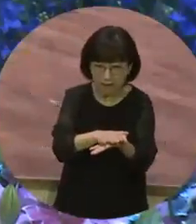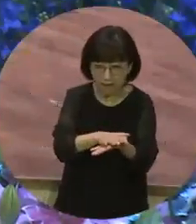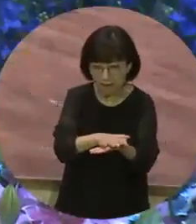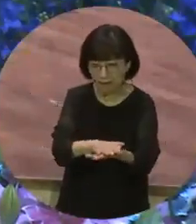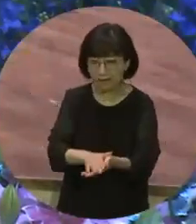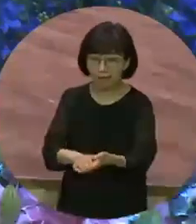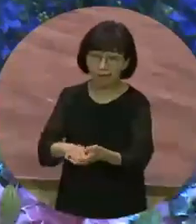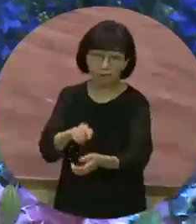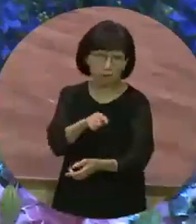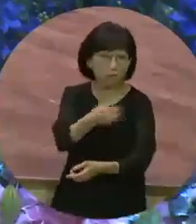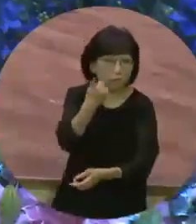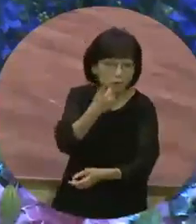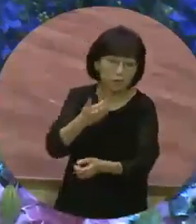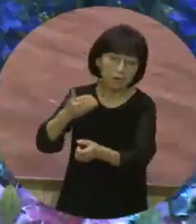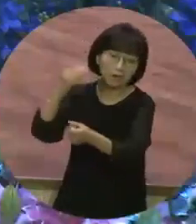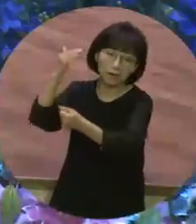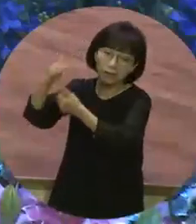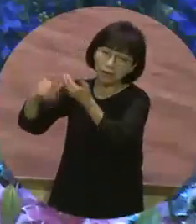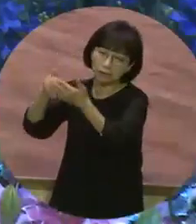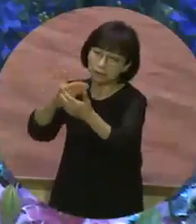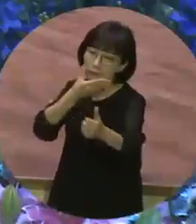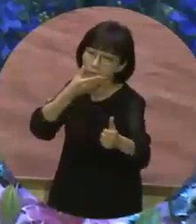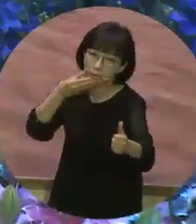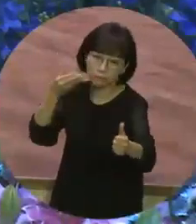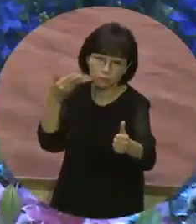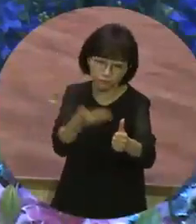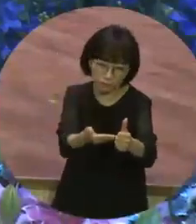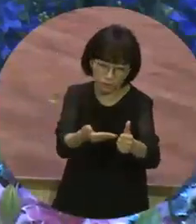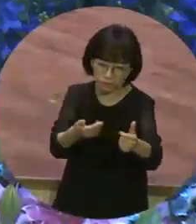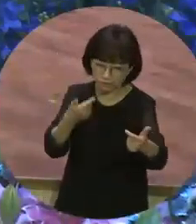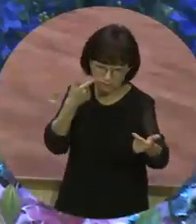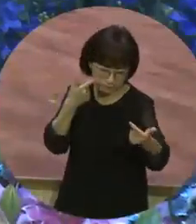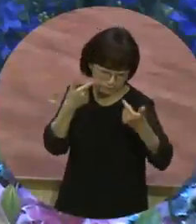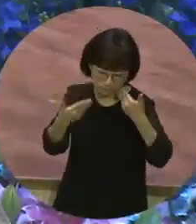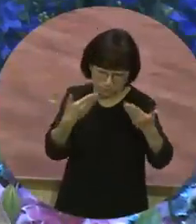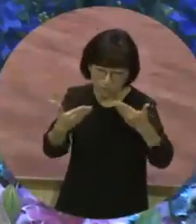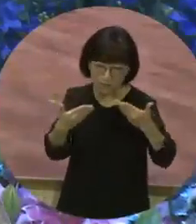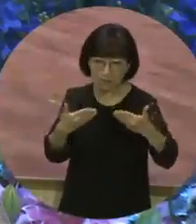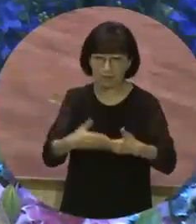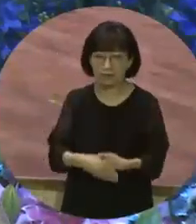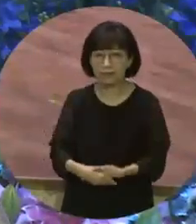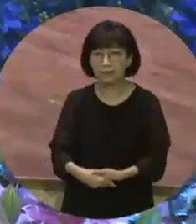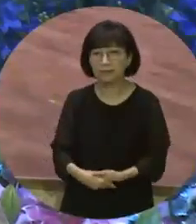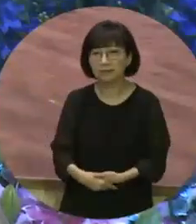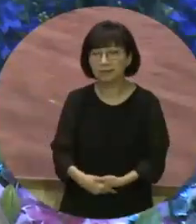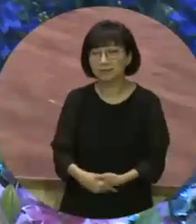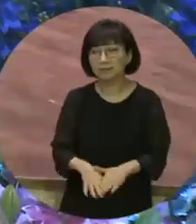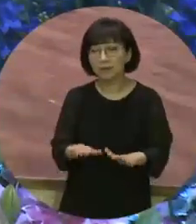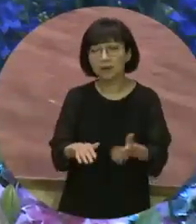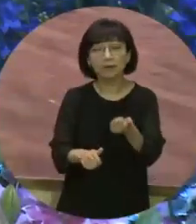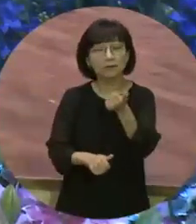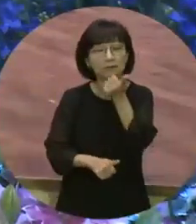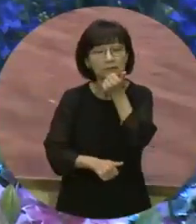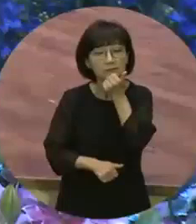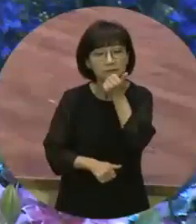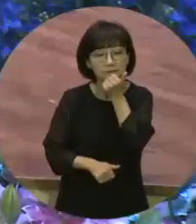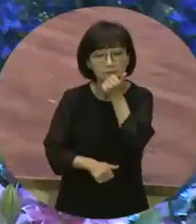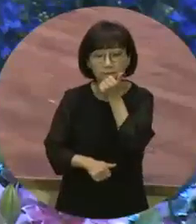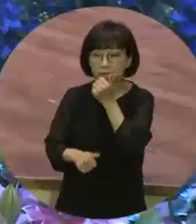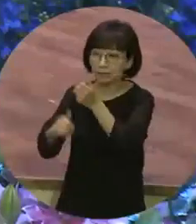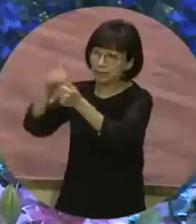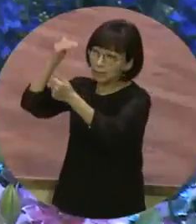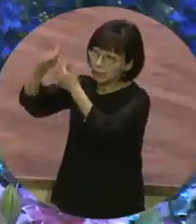너는 여호와께 복을 받은 자니라. 자, 이삭이 하나님의 절대 축복을 받았다는